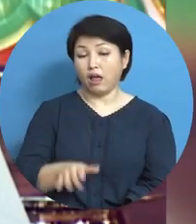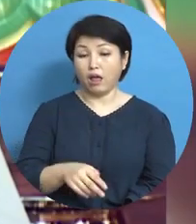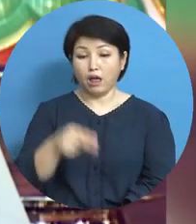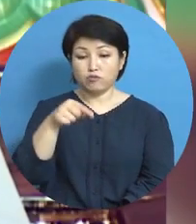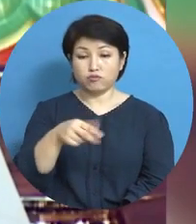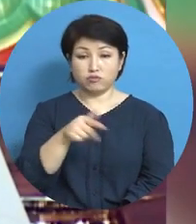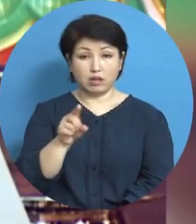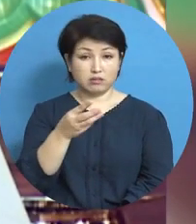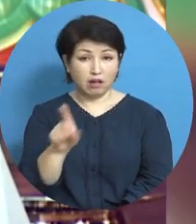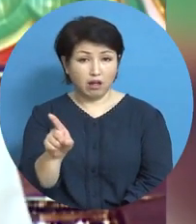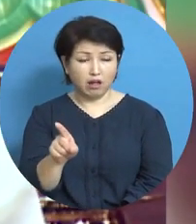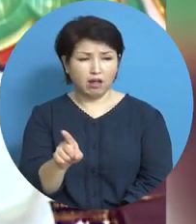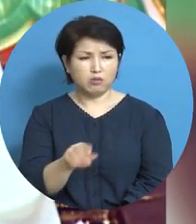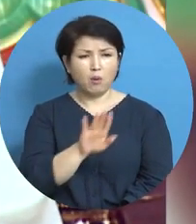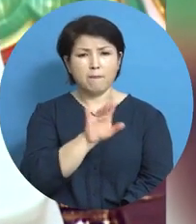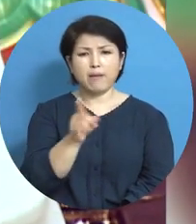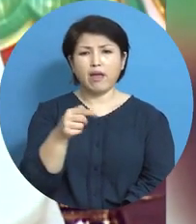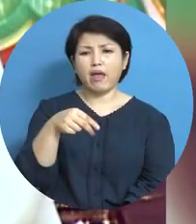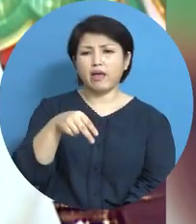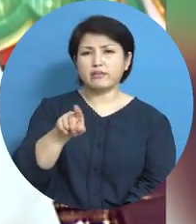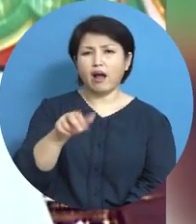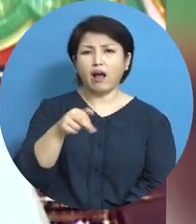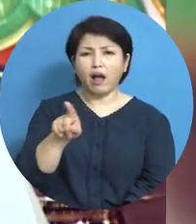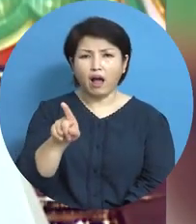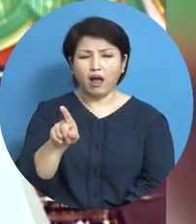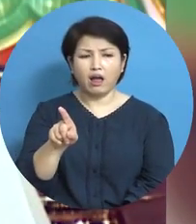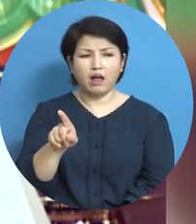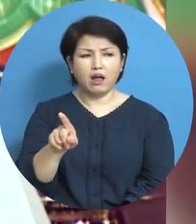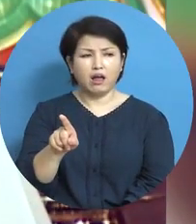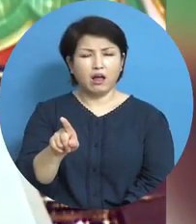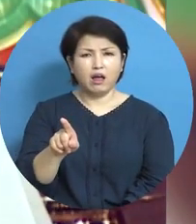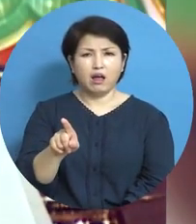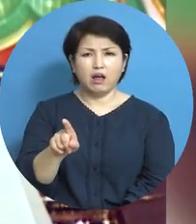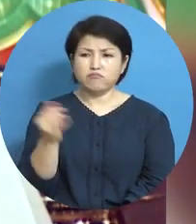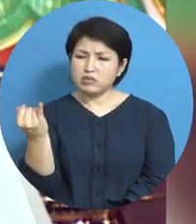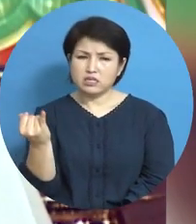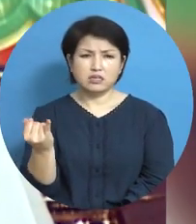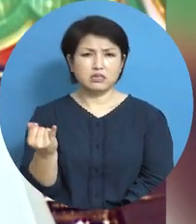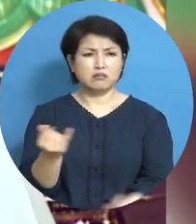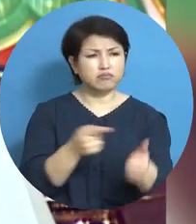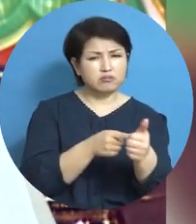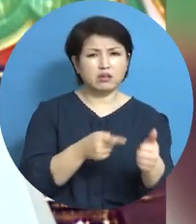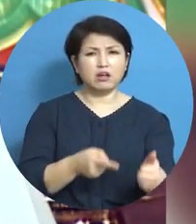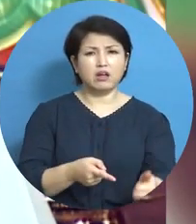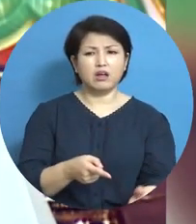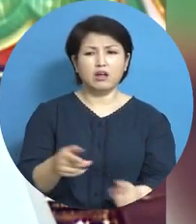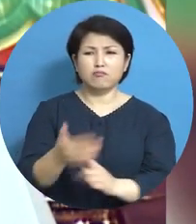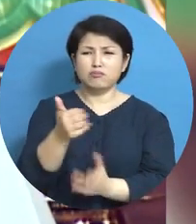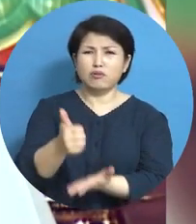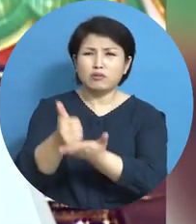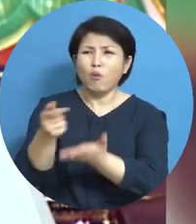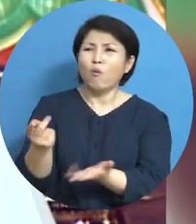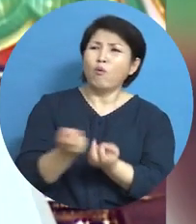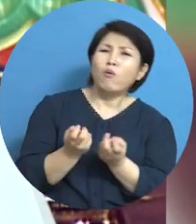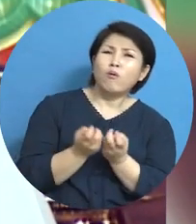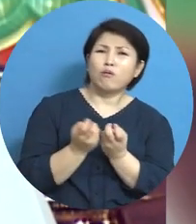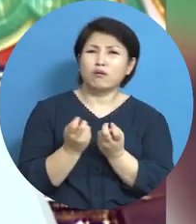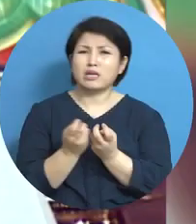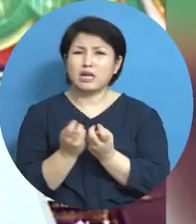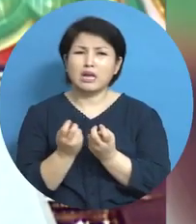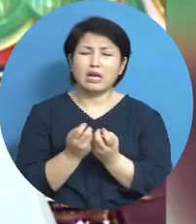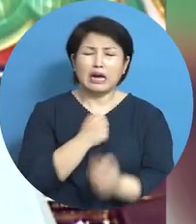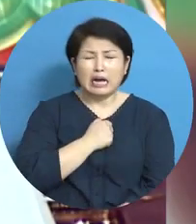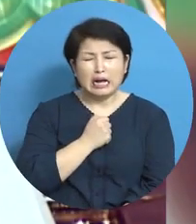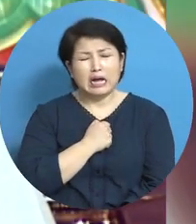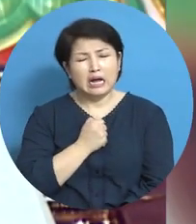부인이나 이런 분들은 이렇게 어려움에 처하니까 얼마나 답답하겠어요. 그래서